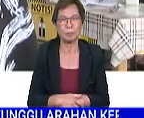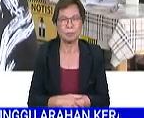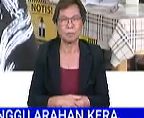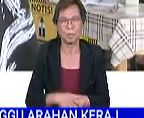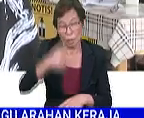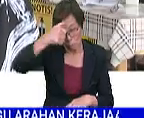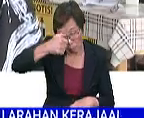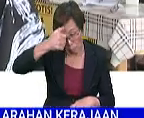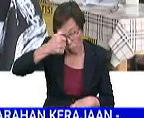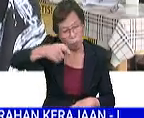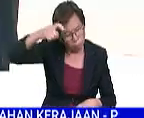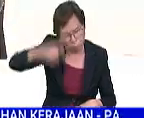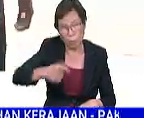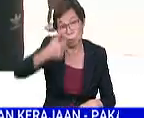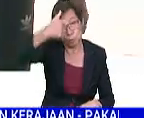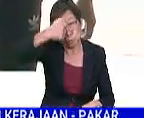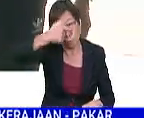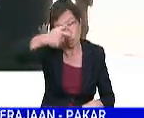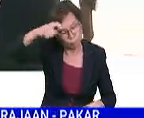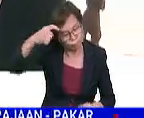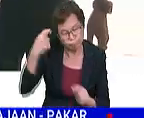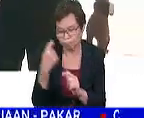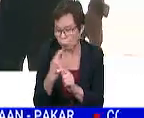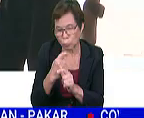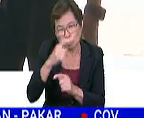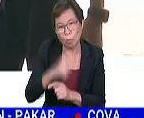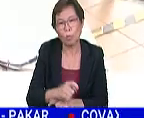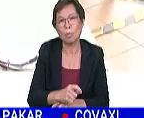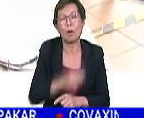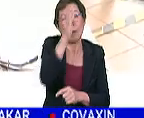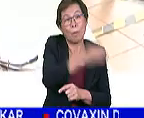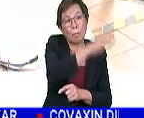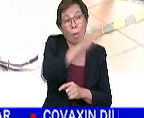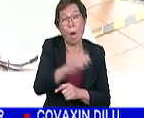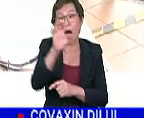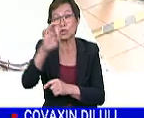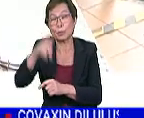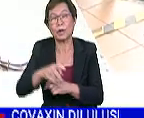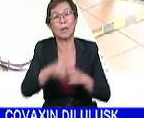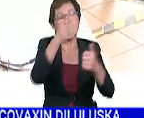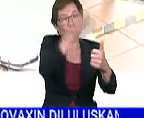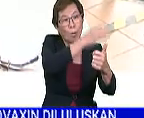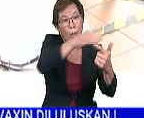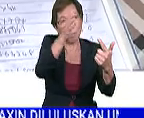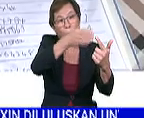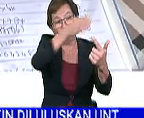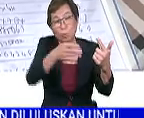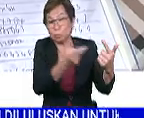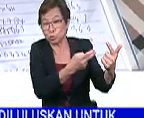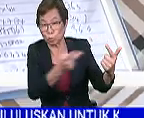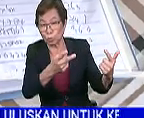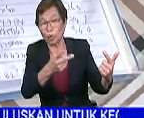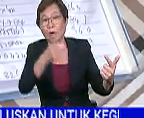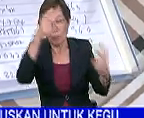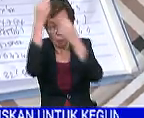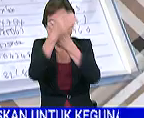suhu tetap kena ambil pemansuhan kedua-dua sop berkenaan di umum Menteri kanan pertahanan Datuk Seri hishamuddin Tun Hussein